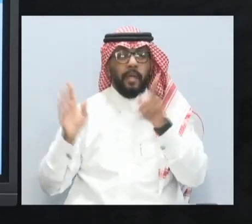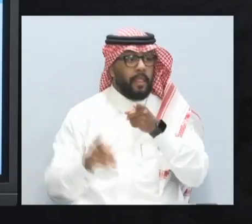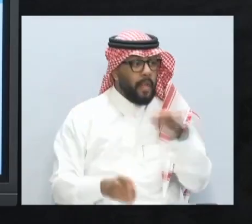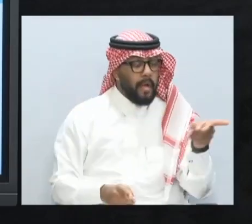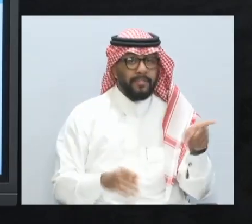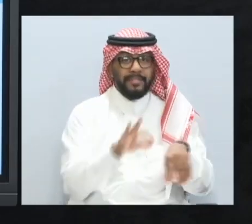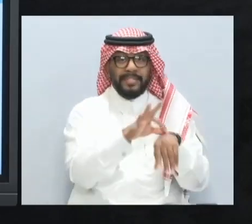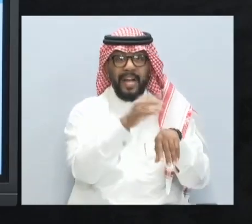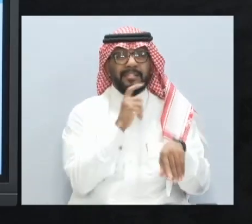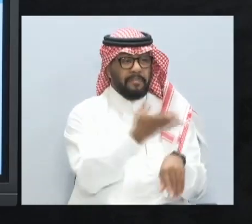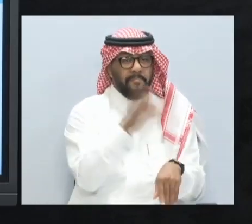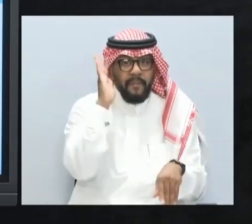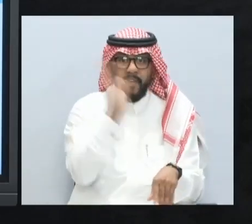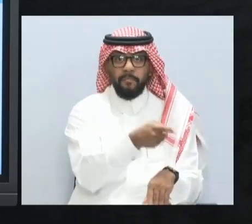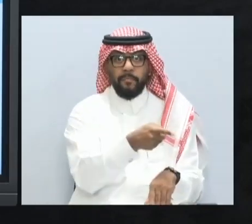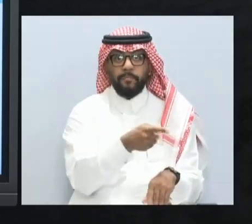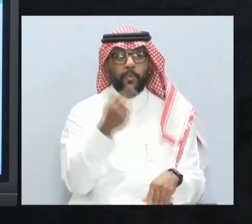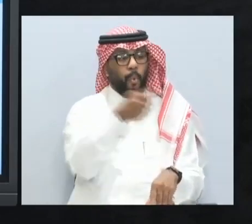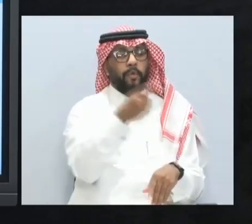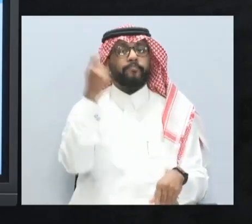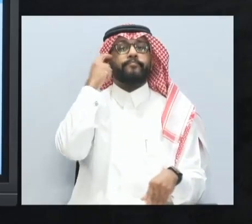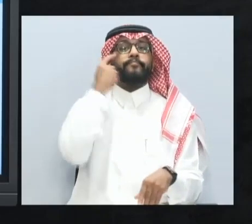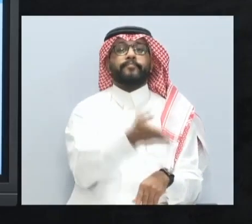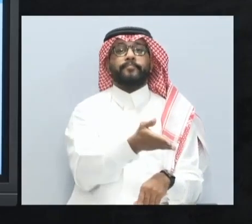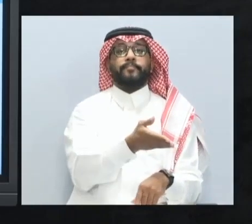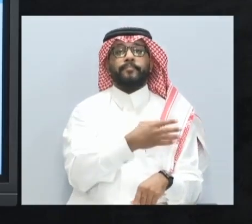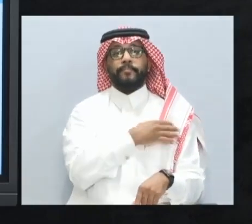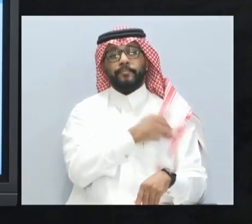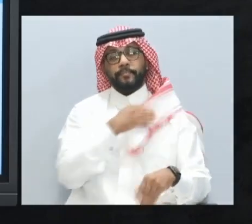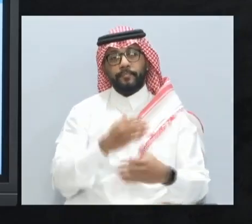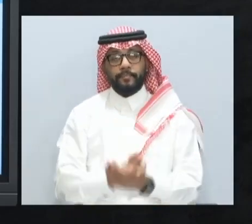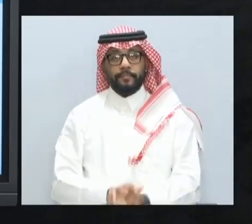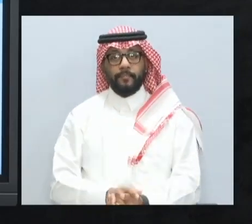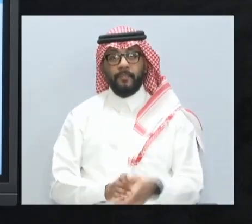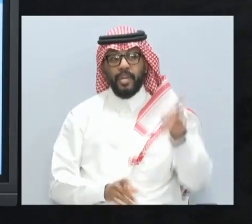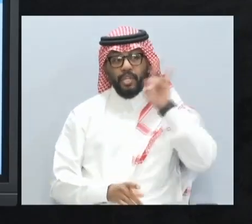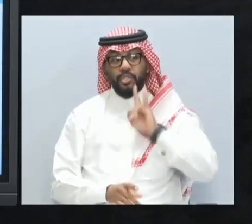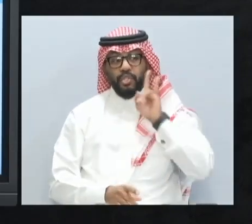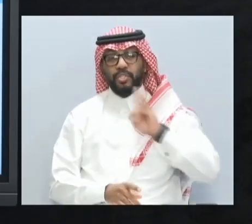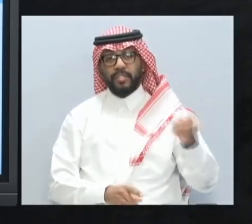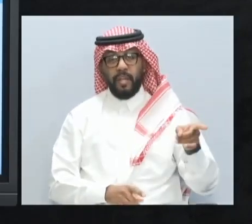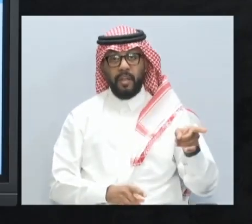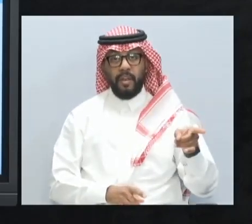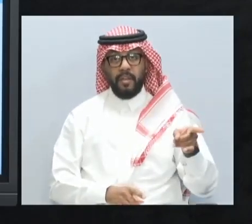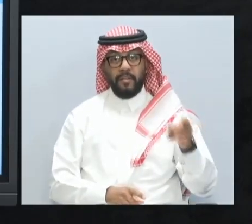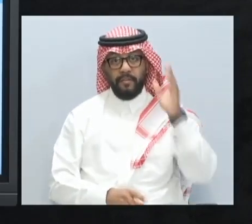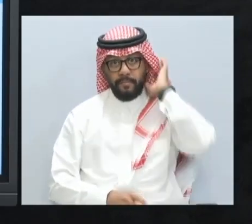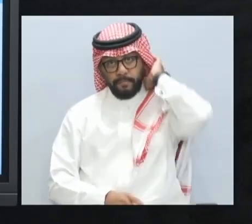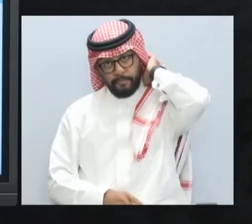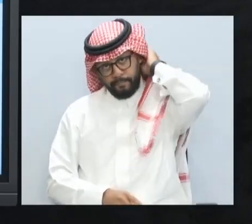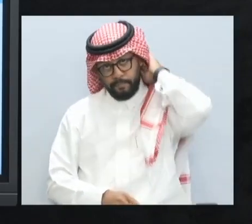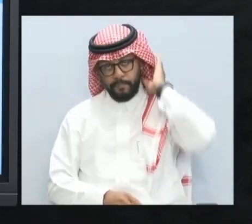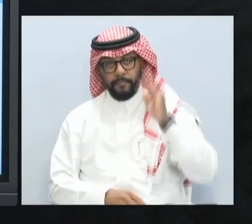حقيقه الامر ان الله علم بهذا الامر هذا الشيطان فهو في الانسان قرين